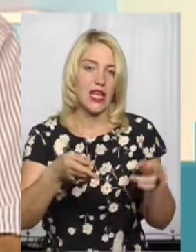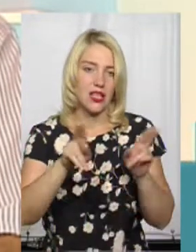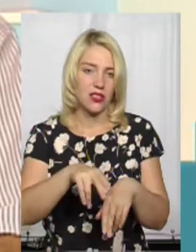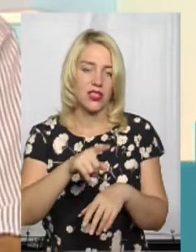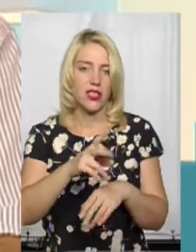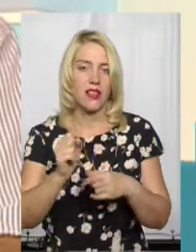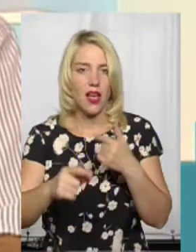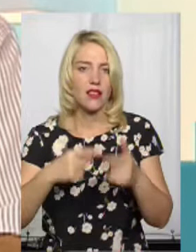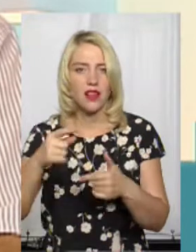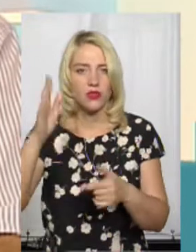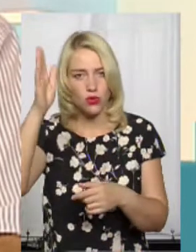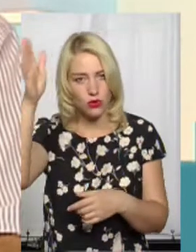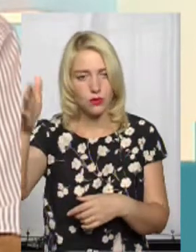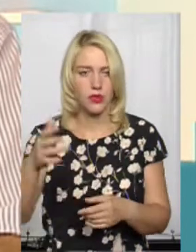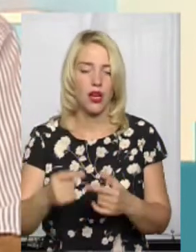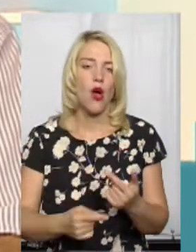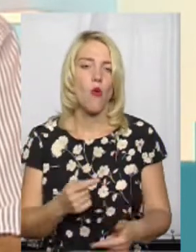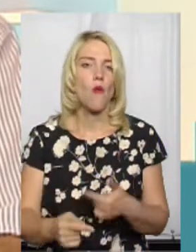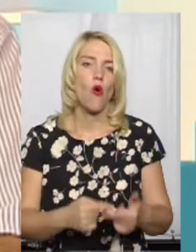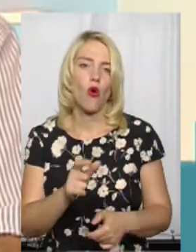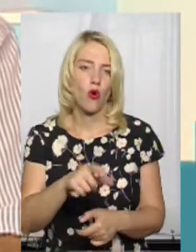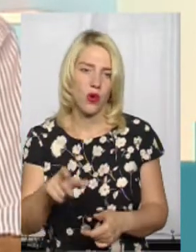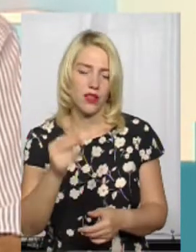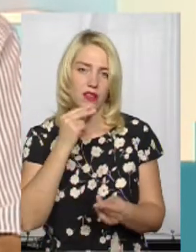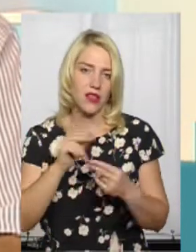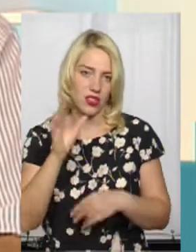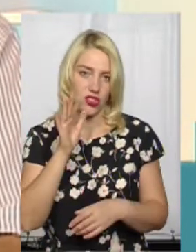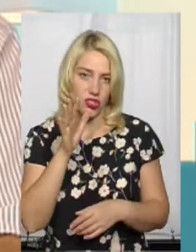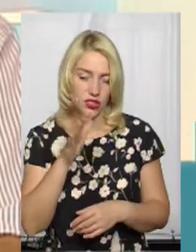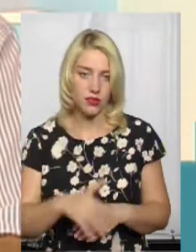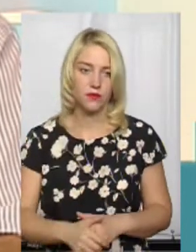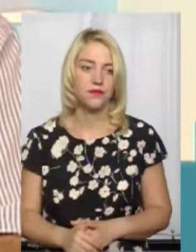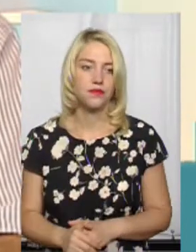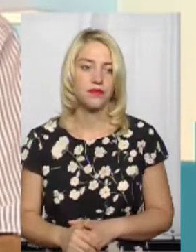для наступних поколінь і кращих часів.